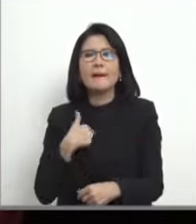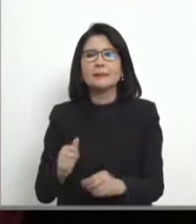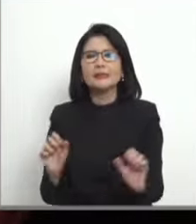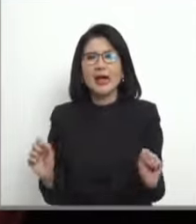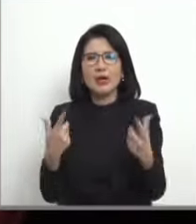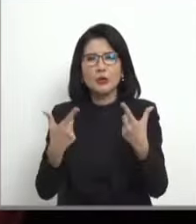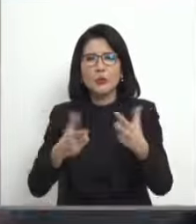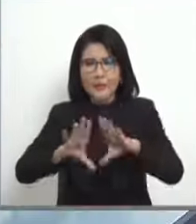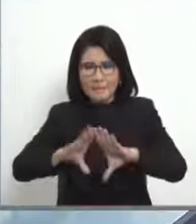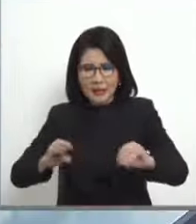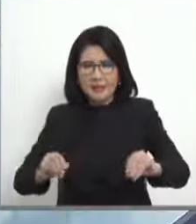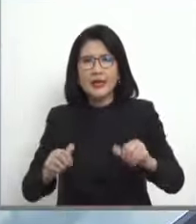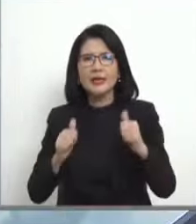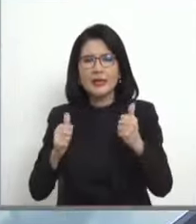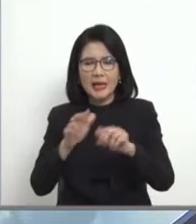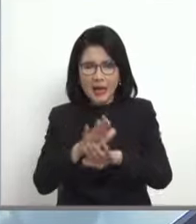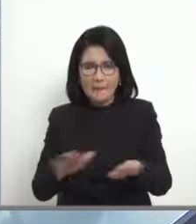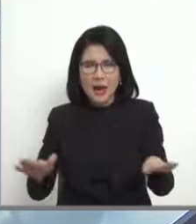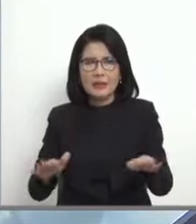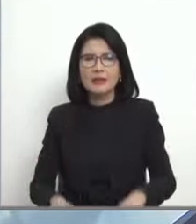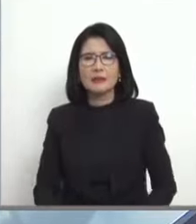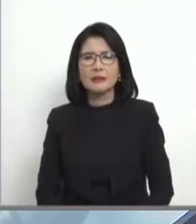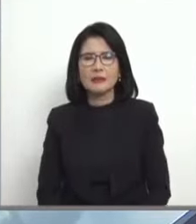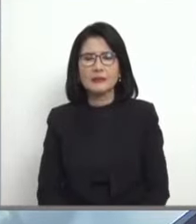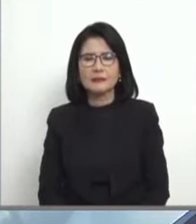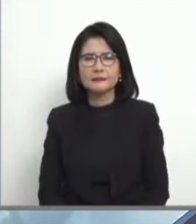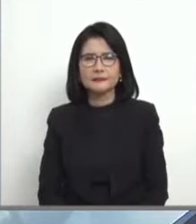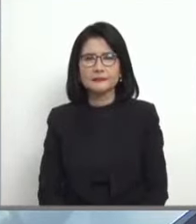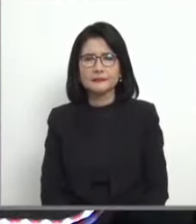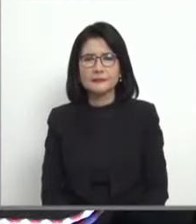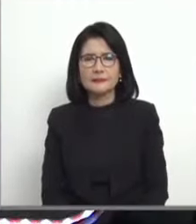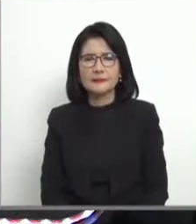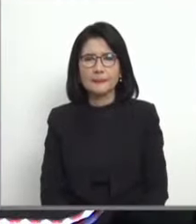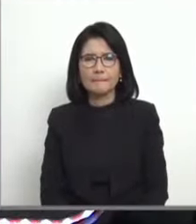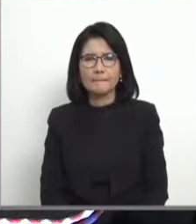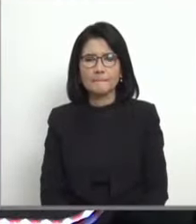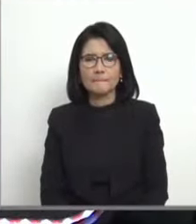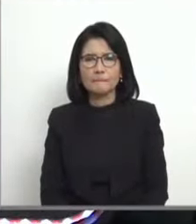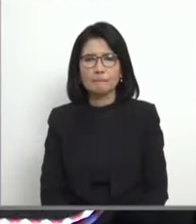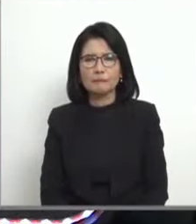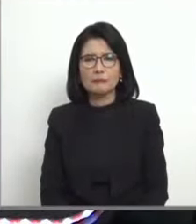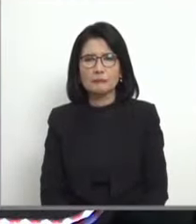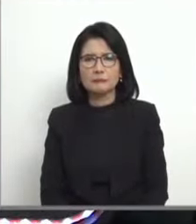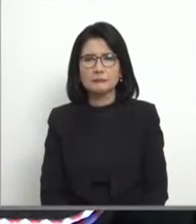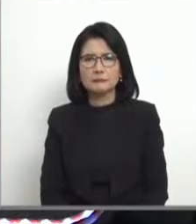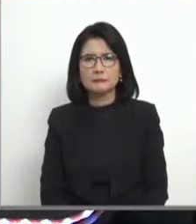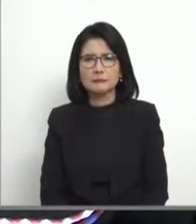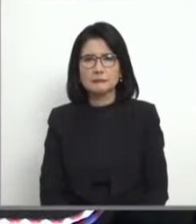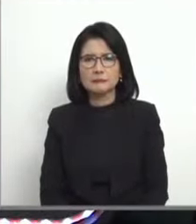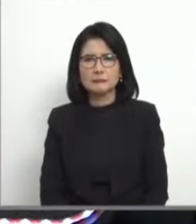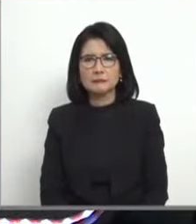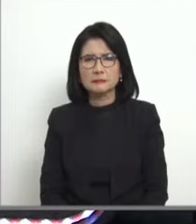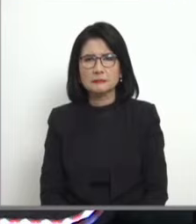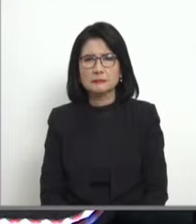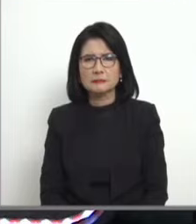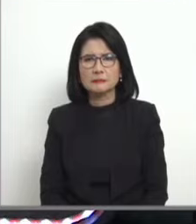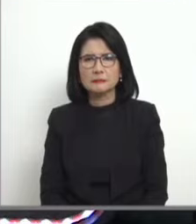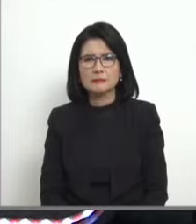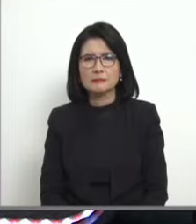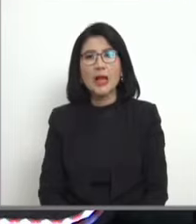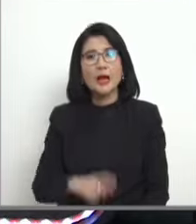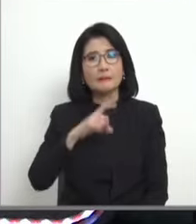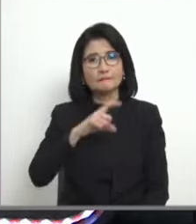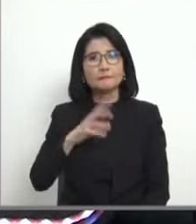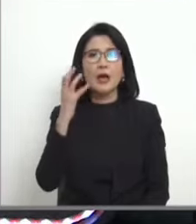bekerja dengan tenang di sana waktunya habis selanjutnya kami berikan kesempatan kepada bapak praboanto calon Presiden Nomor untuk